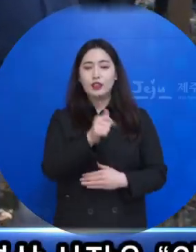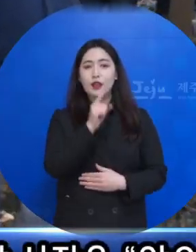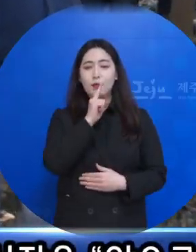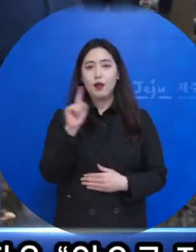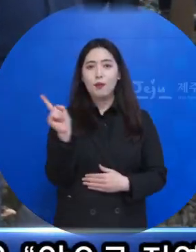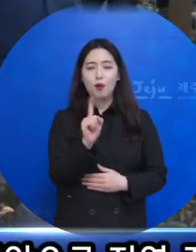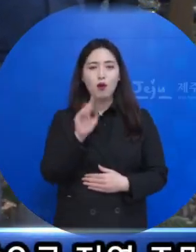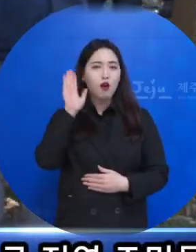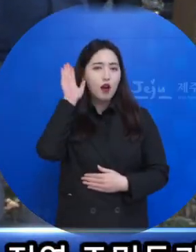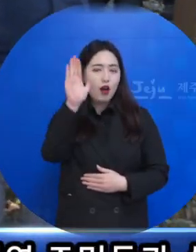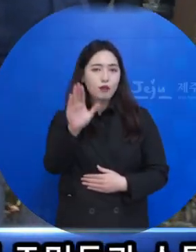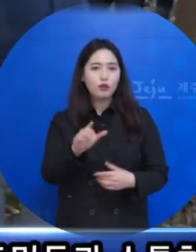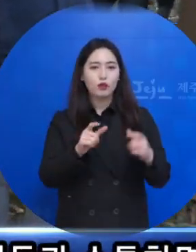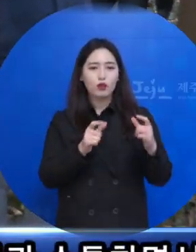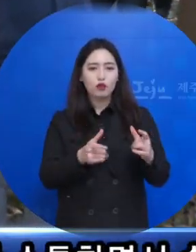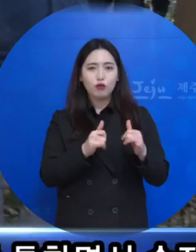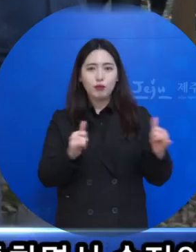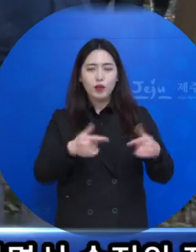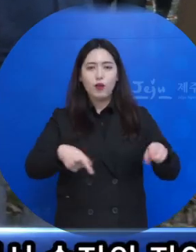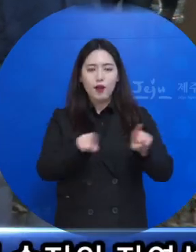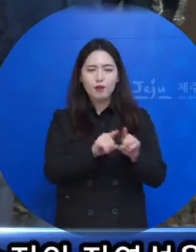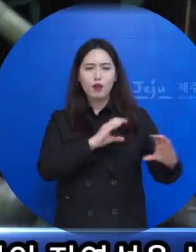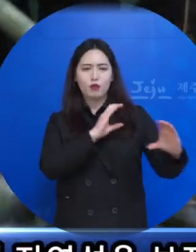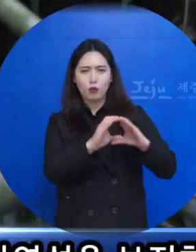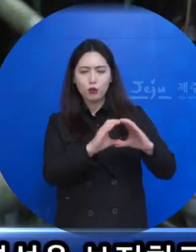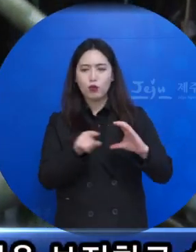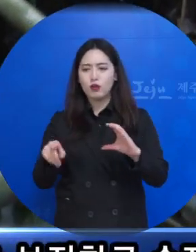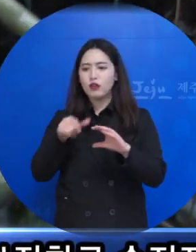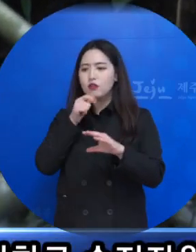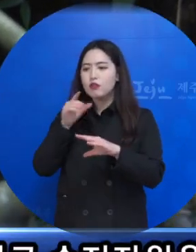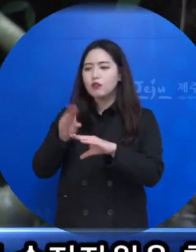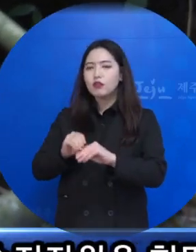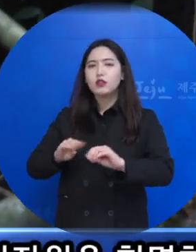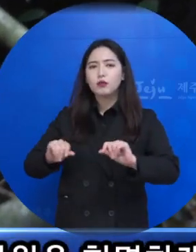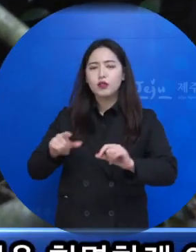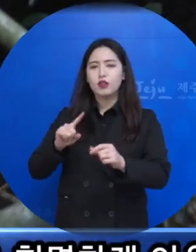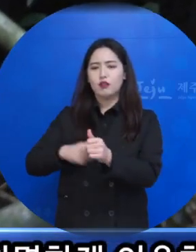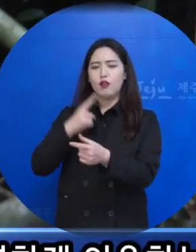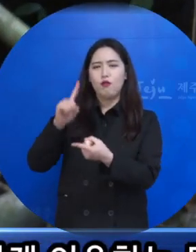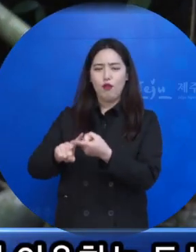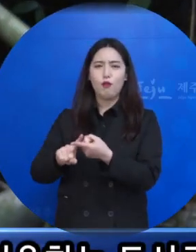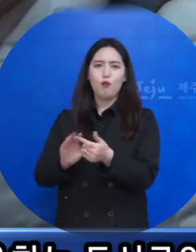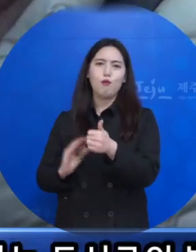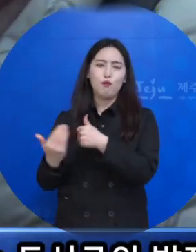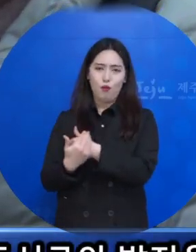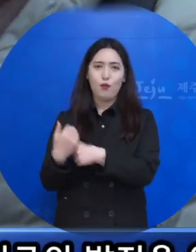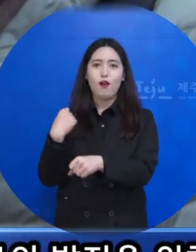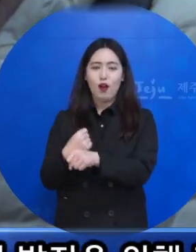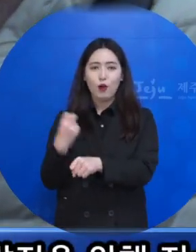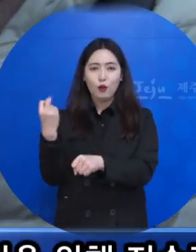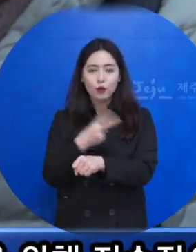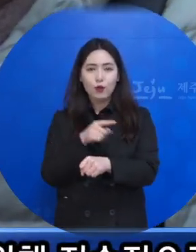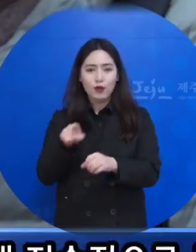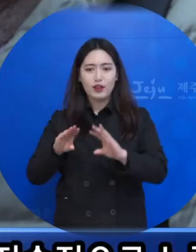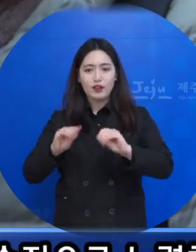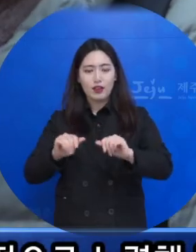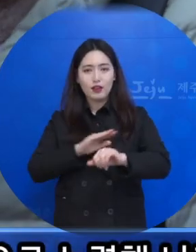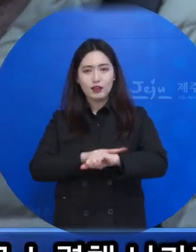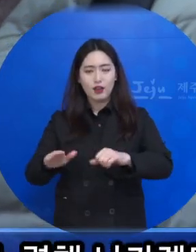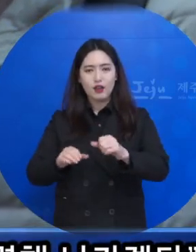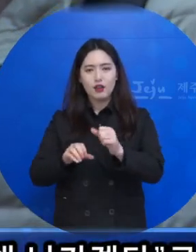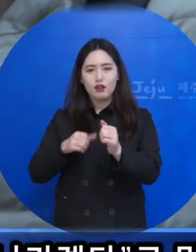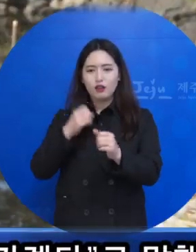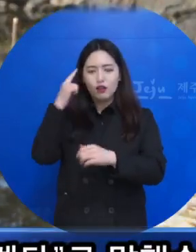강병삼 시장은 앞으로 지역 주민들과 소통하면서 습지의 자연성을 보전하고 습지 자원을